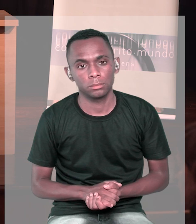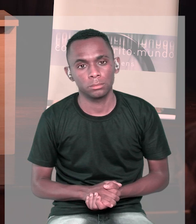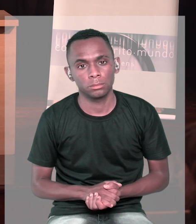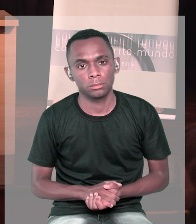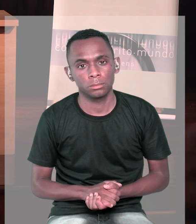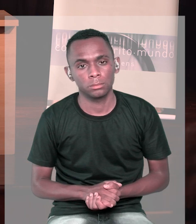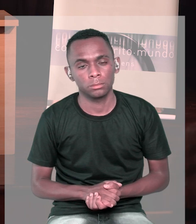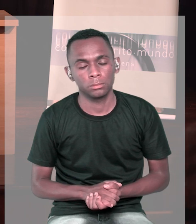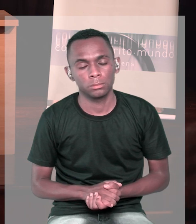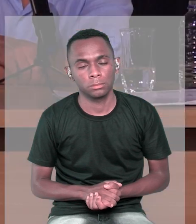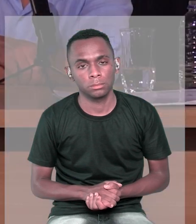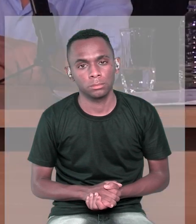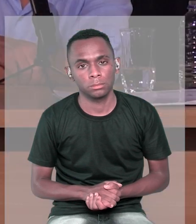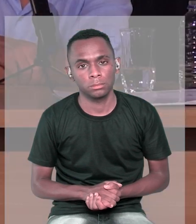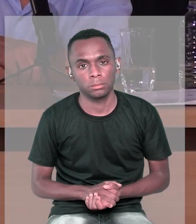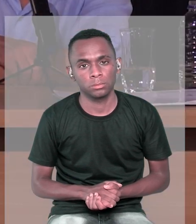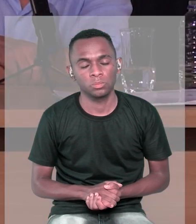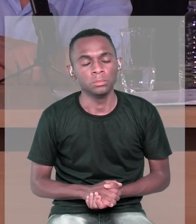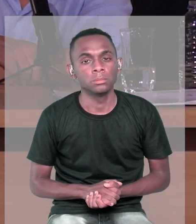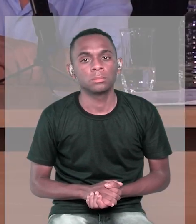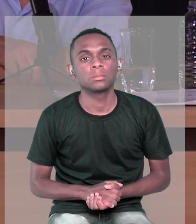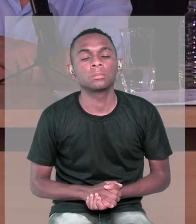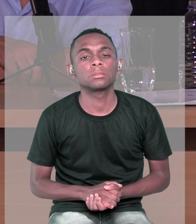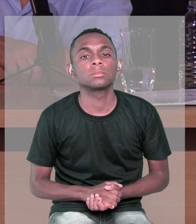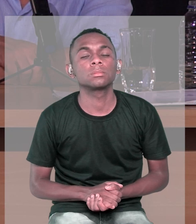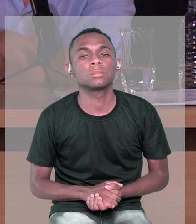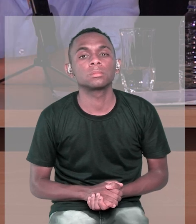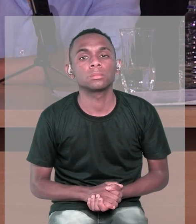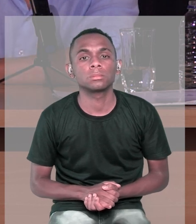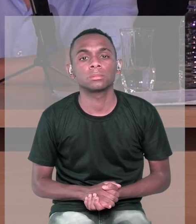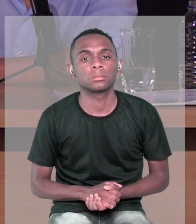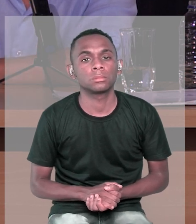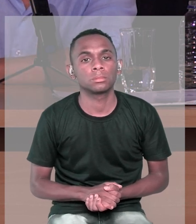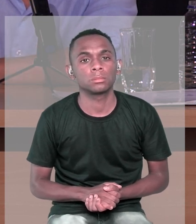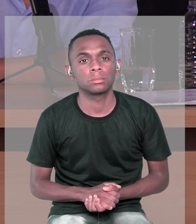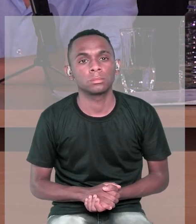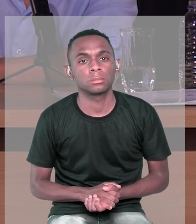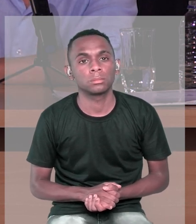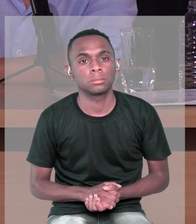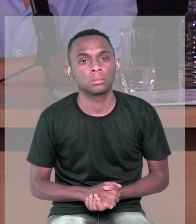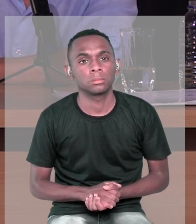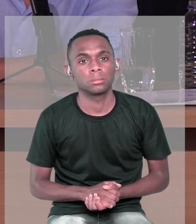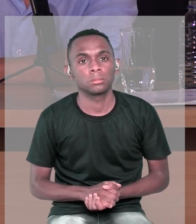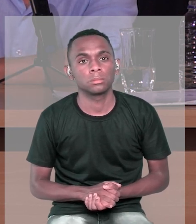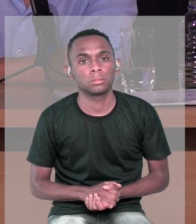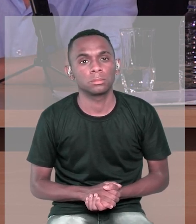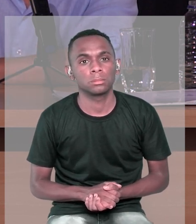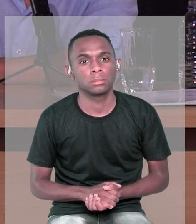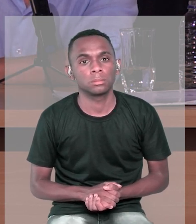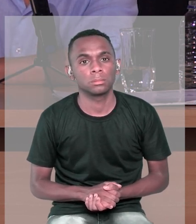c'est de bien... Voilà, c'est tout. C'est-à-dire que quand vous théâtralisez le monde, ça signifie